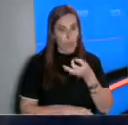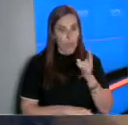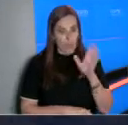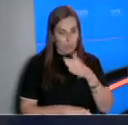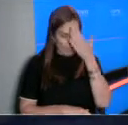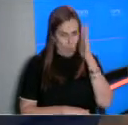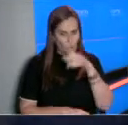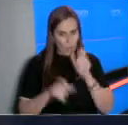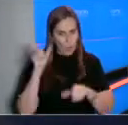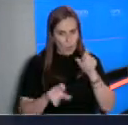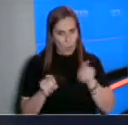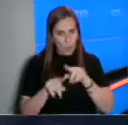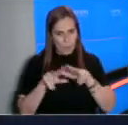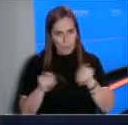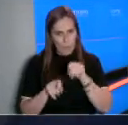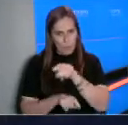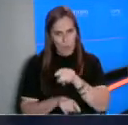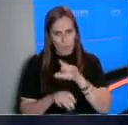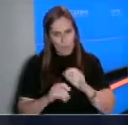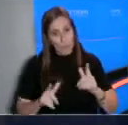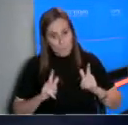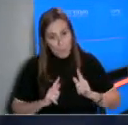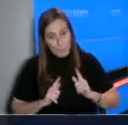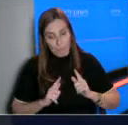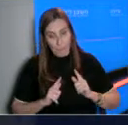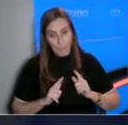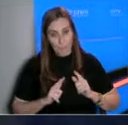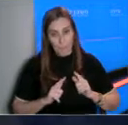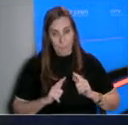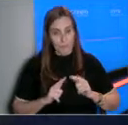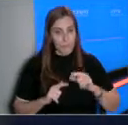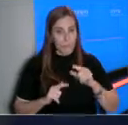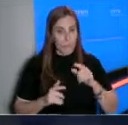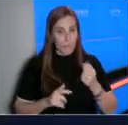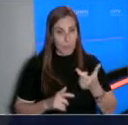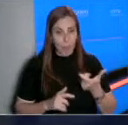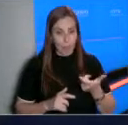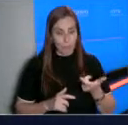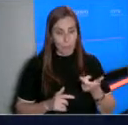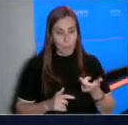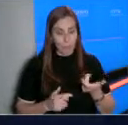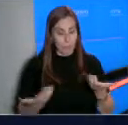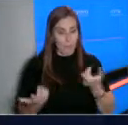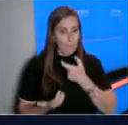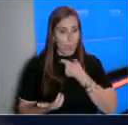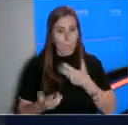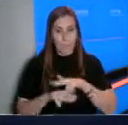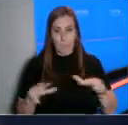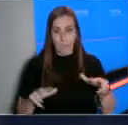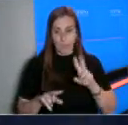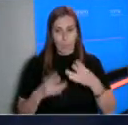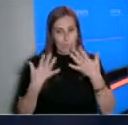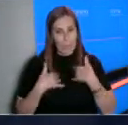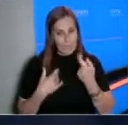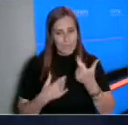את מכירה עוד אנשים שנמצאים במצב שלך שבעצם ממתינים בצורה כזאת או אחרת כמעט מכורח לדבר הזה, המצב שלהם, את יכולה